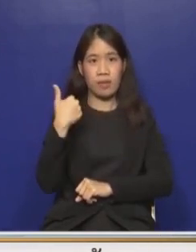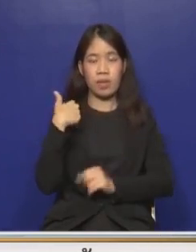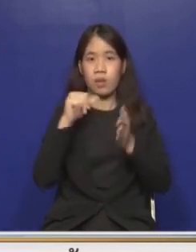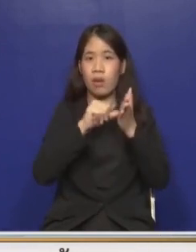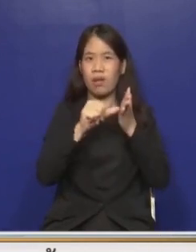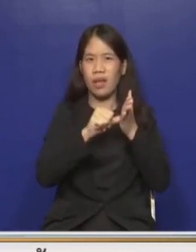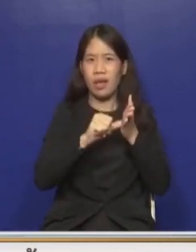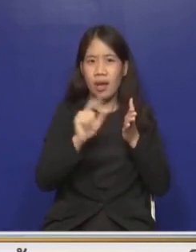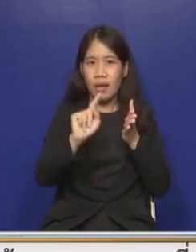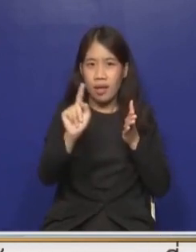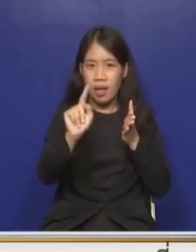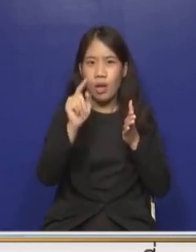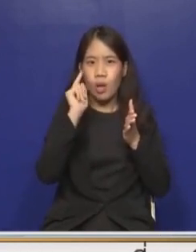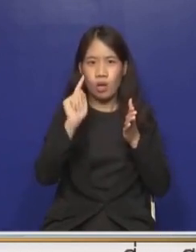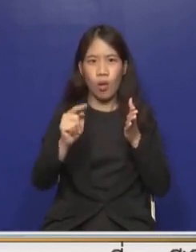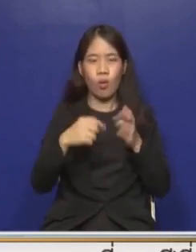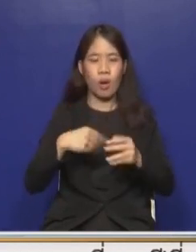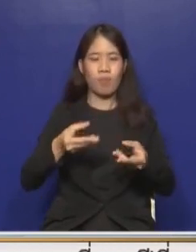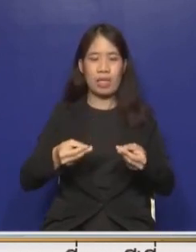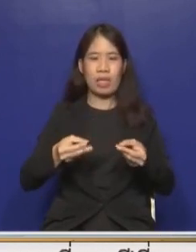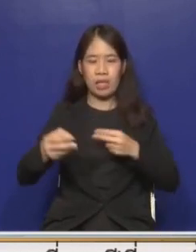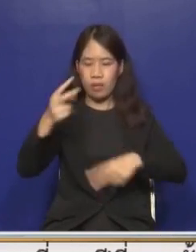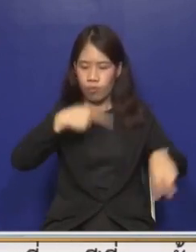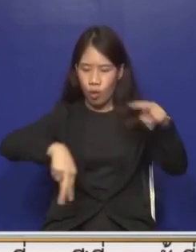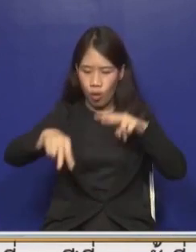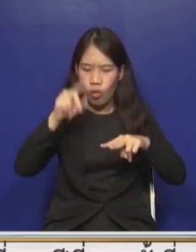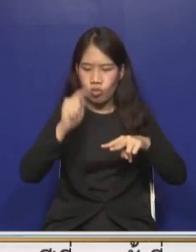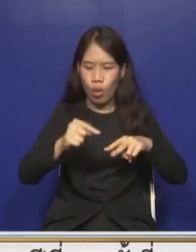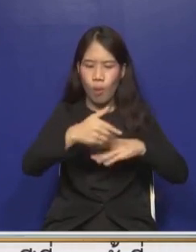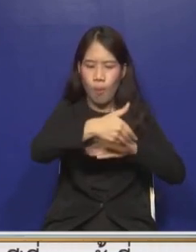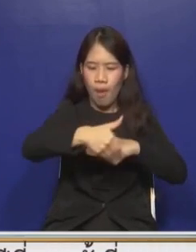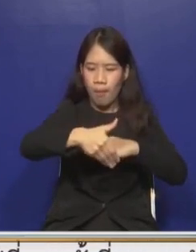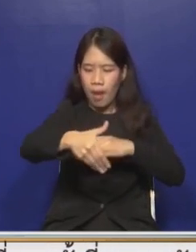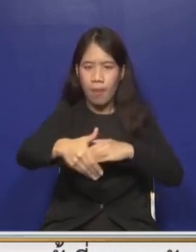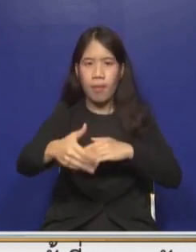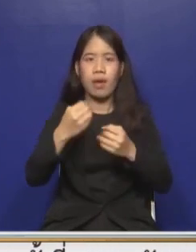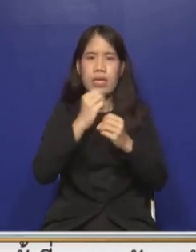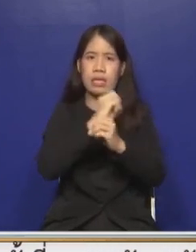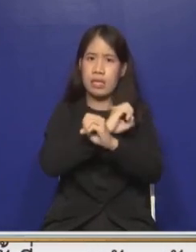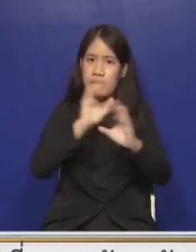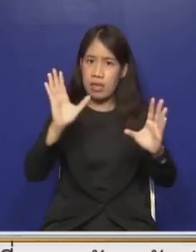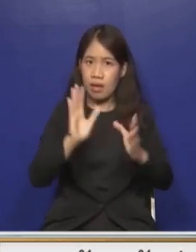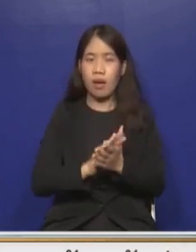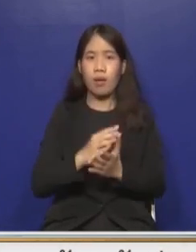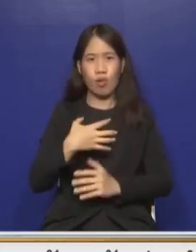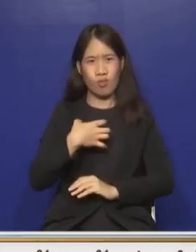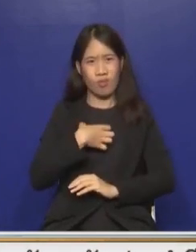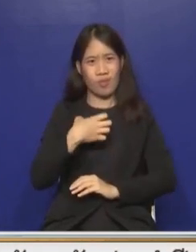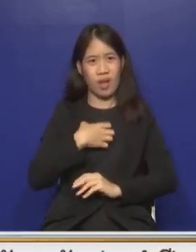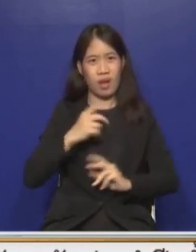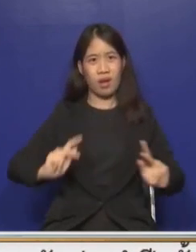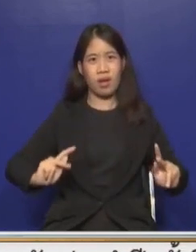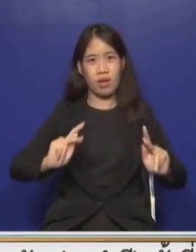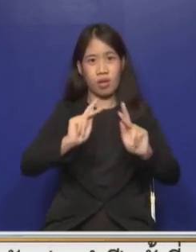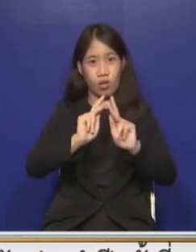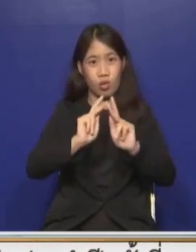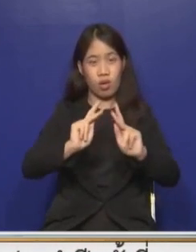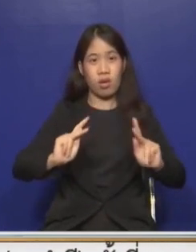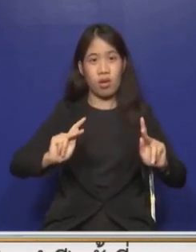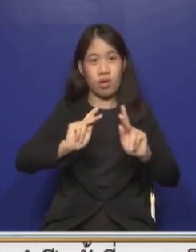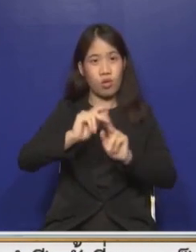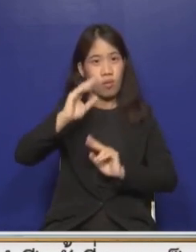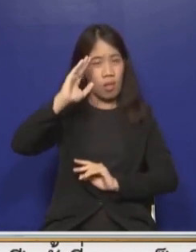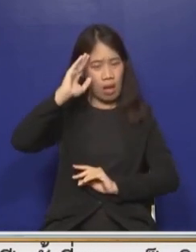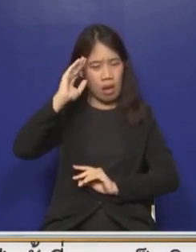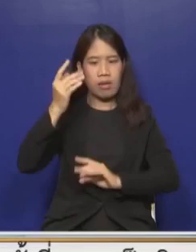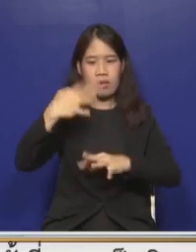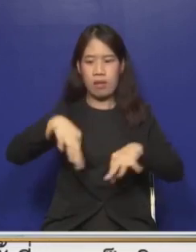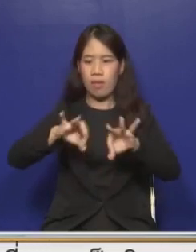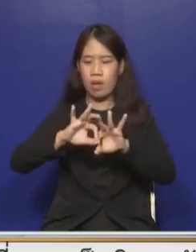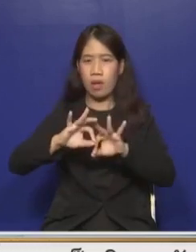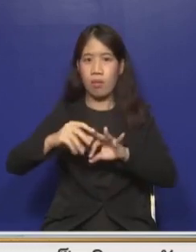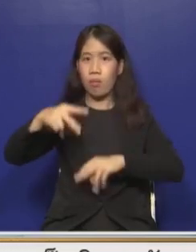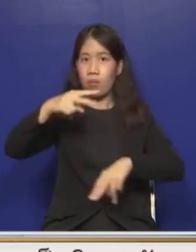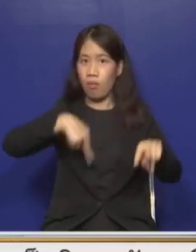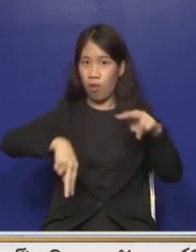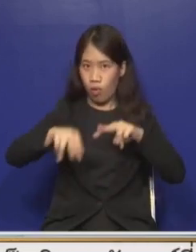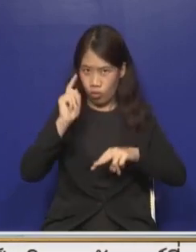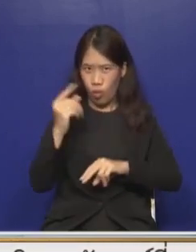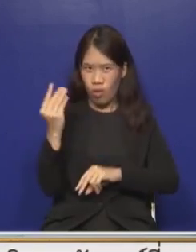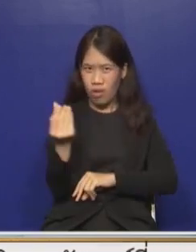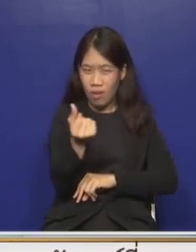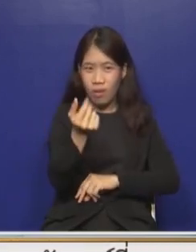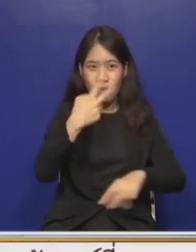ห